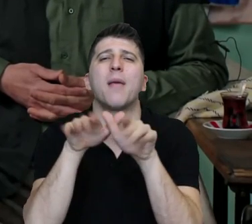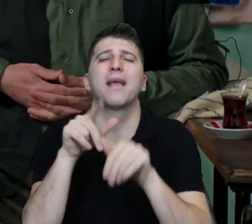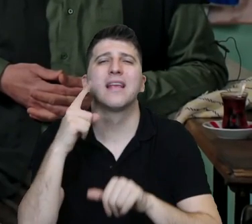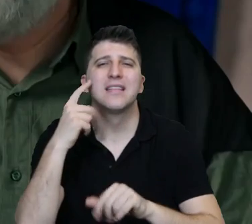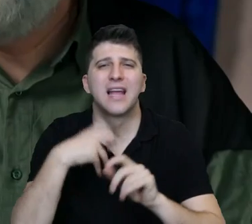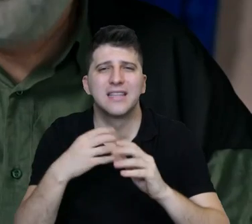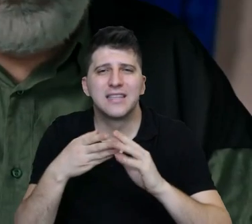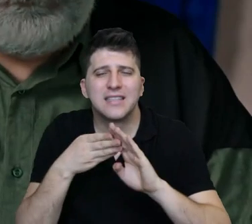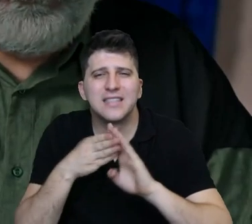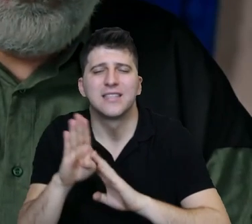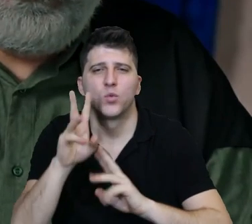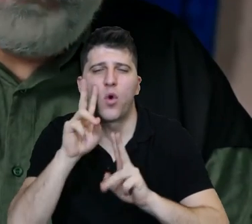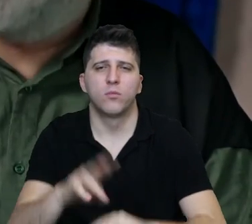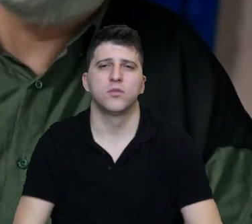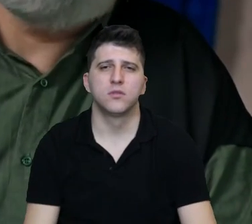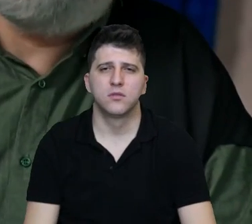çalıştığını gördü.